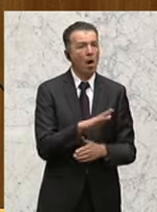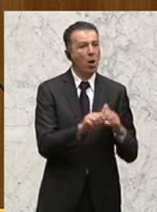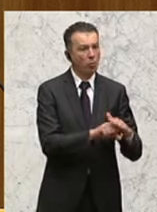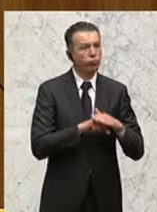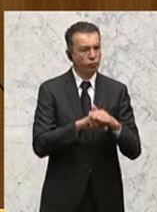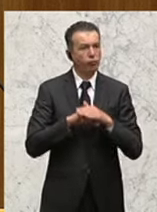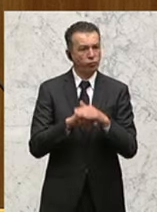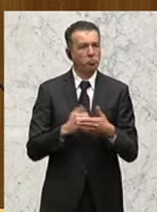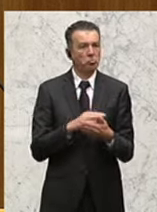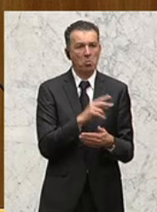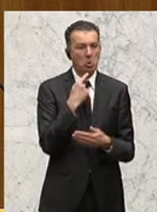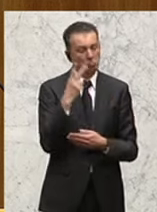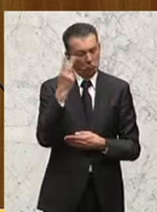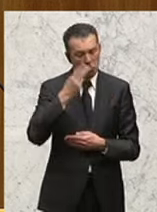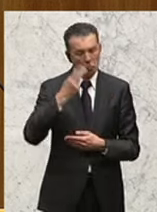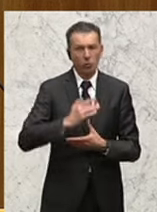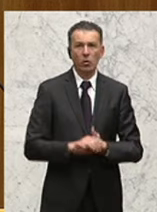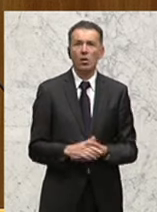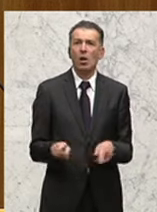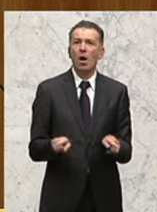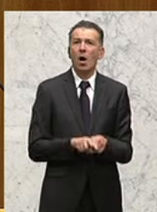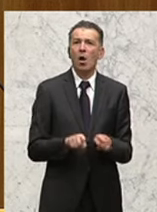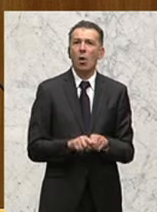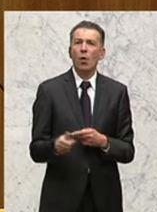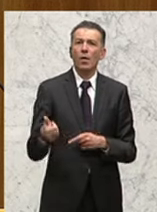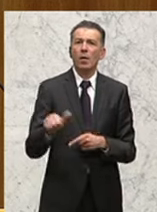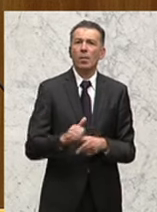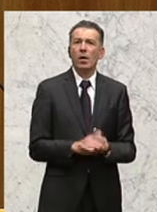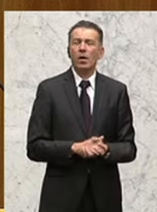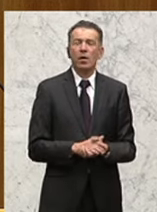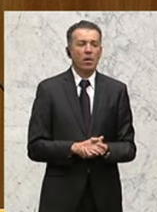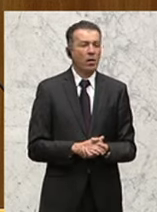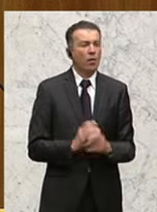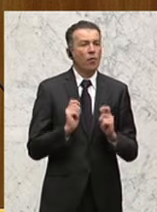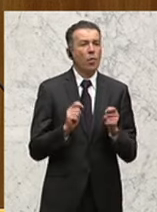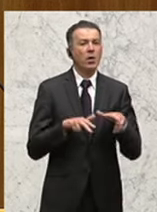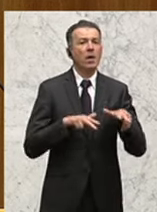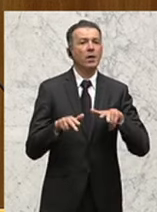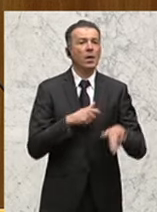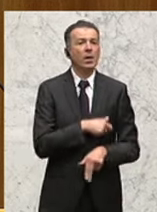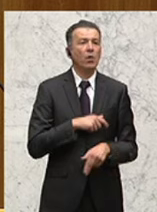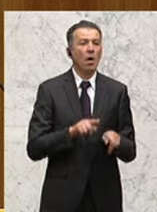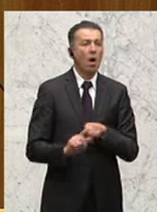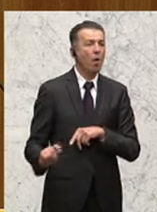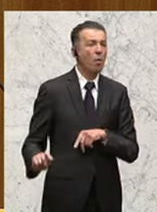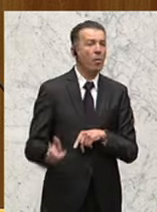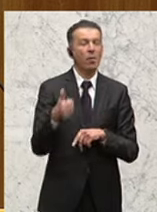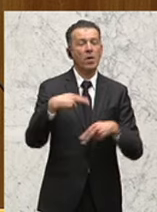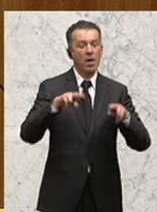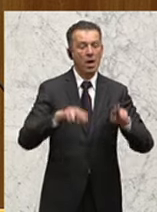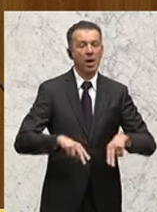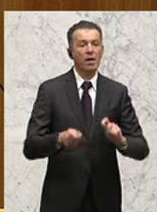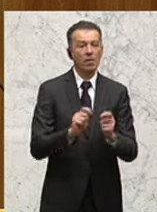allen als vernünftig eingeschätzt wird, wo auch dazugekommen ist gegenüber dem Vorschlag der Regierungsparteien, dass auch bei Primärrechtsänderungen, also